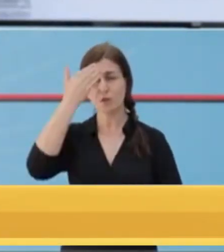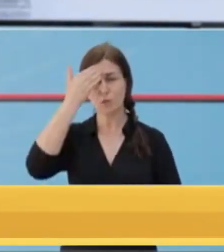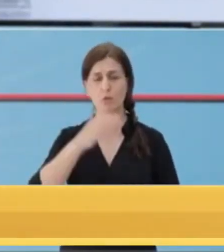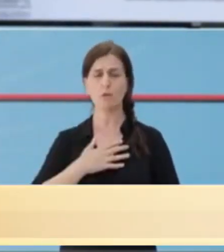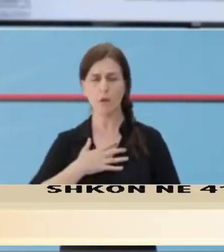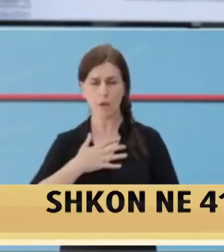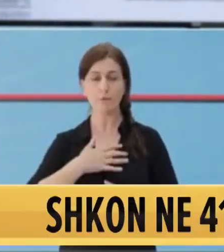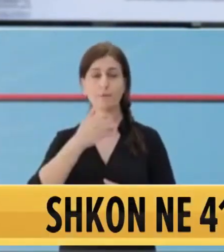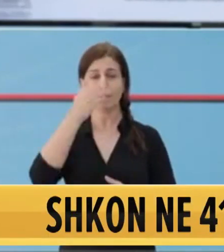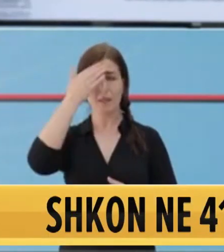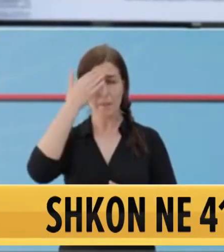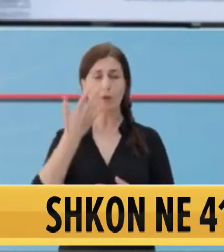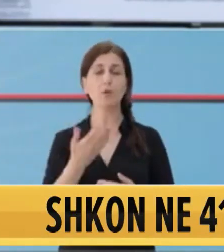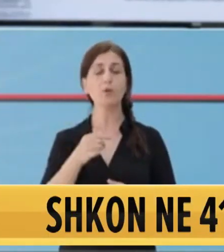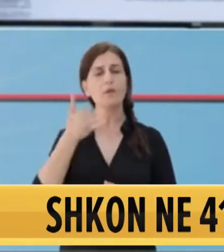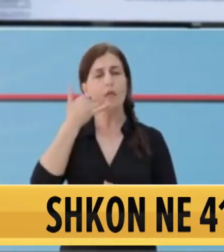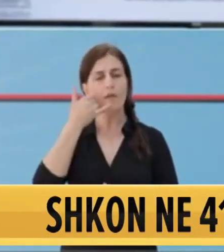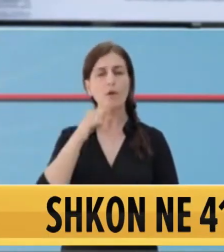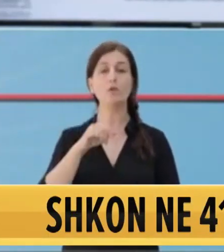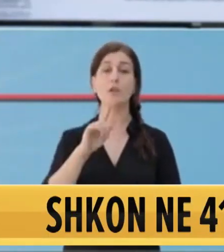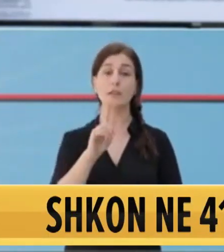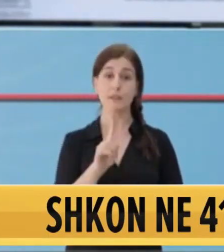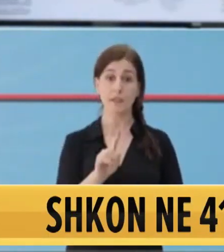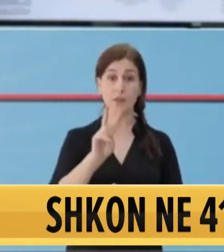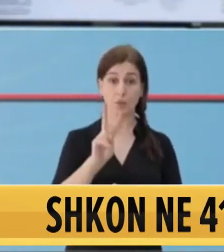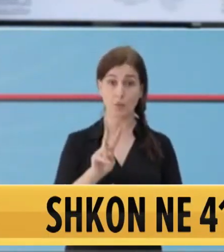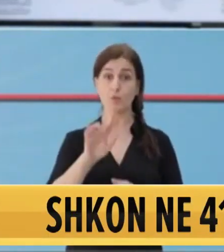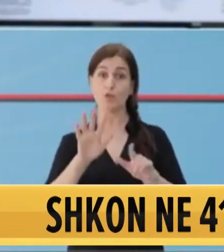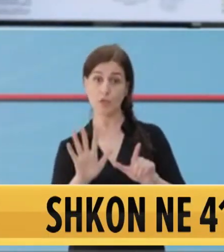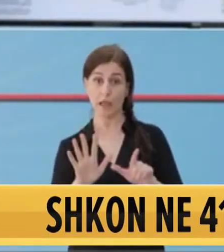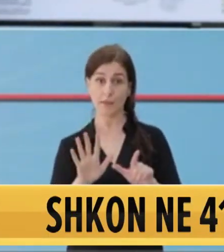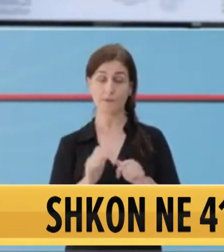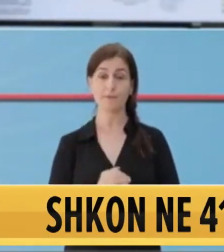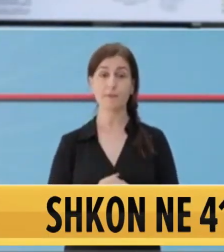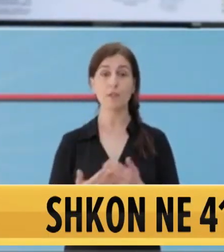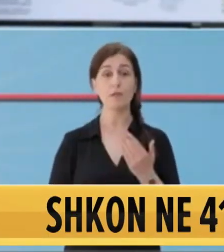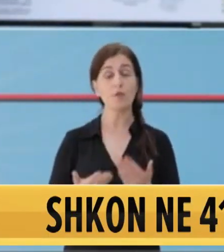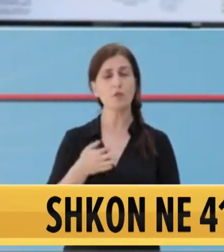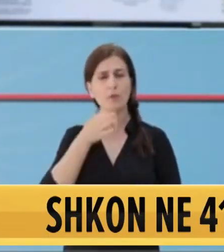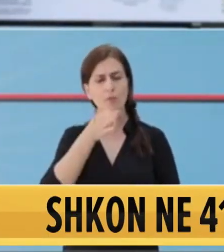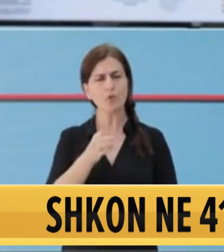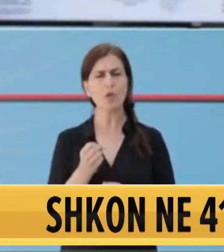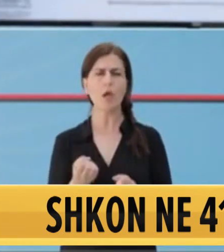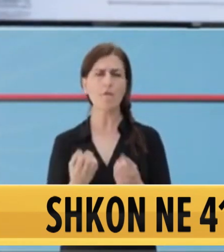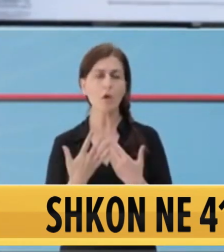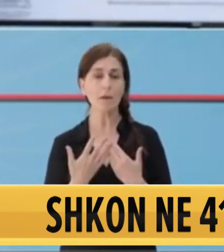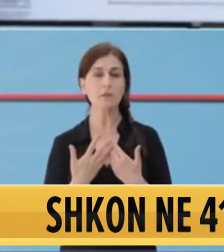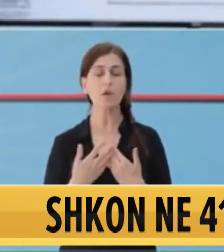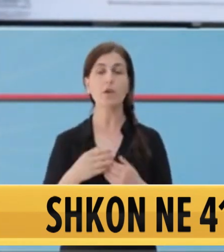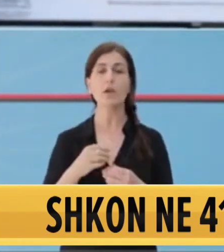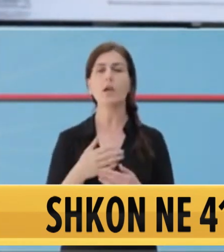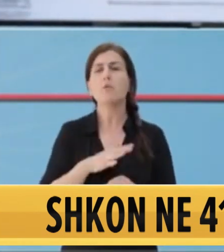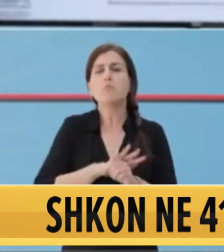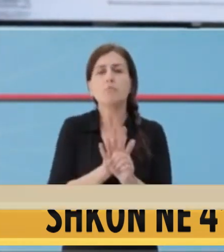keni shenja të sëmundjes COVID-19, telefononi numrin e urgjencës 127. Për çdo pyetje